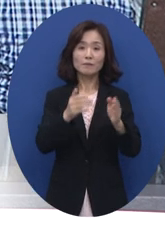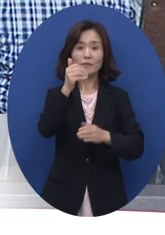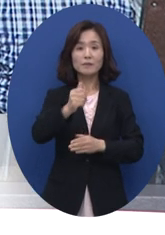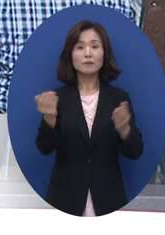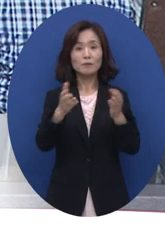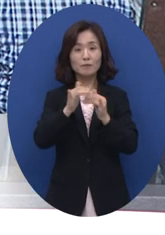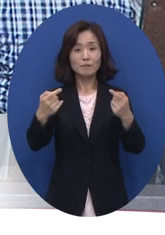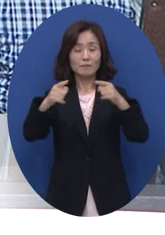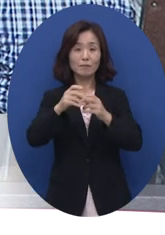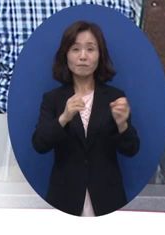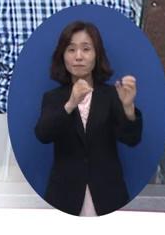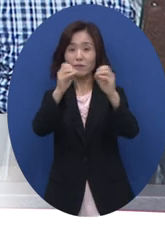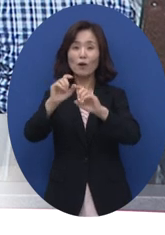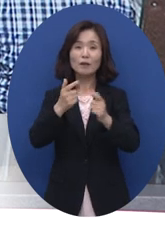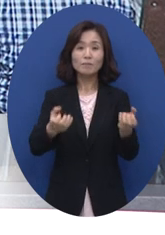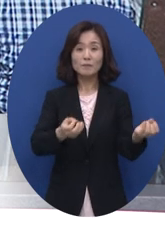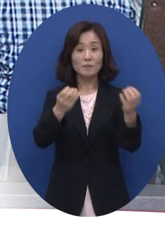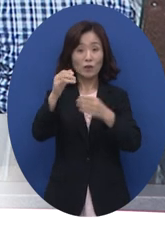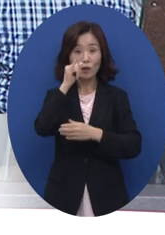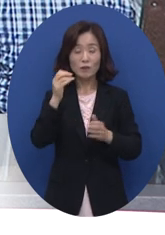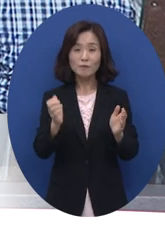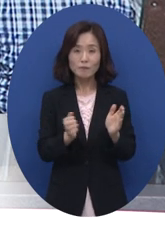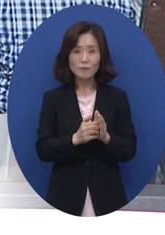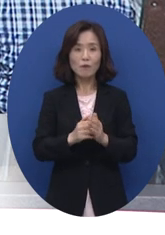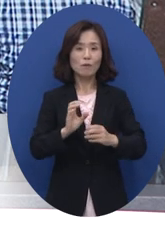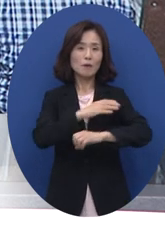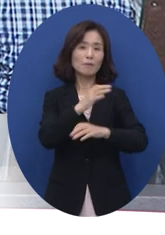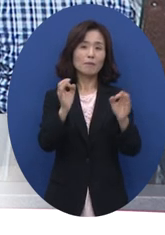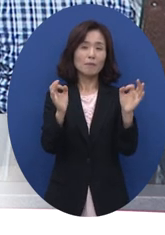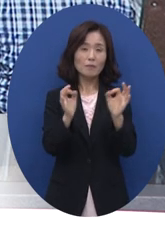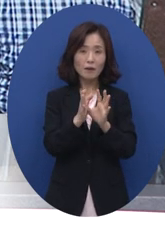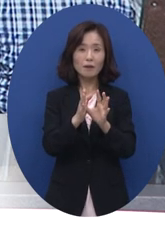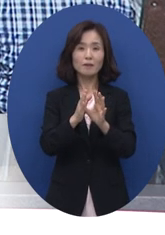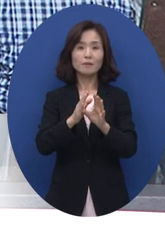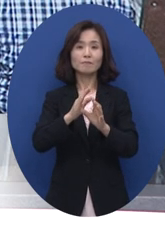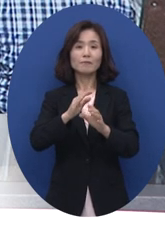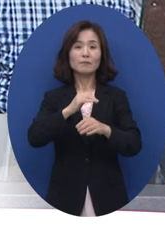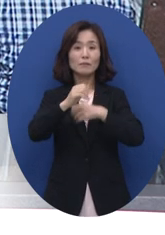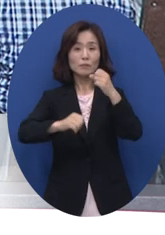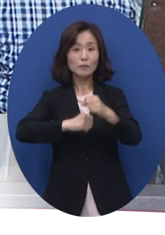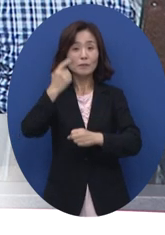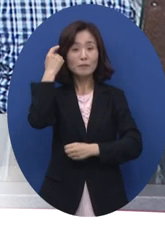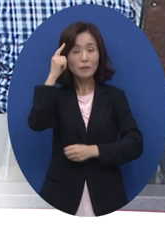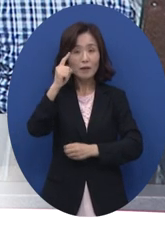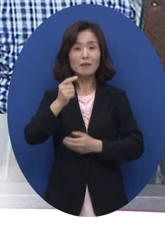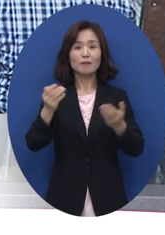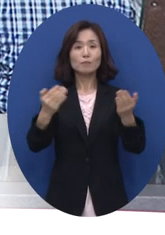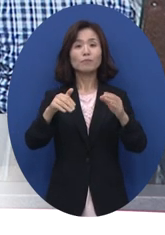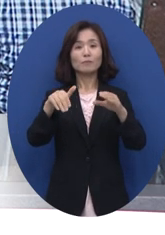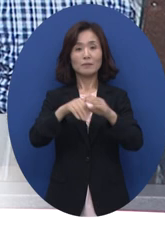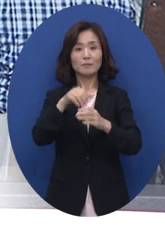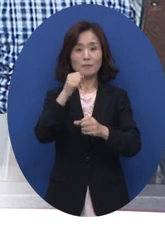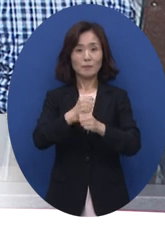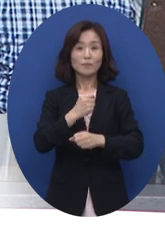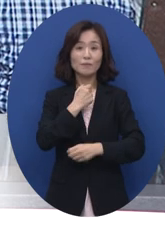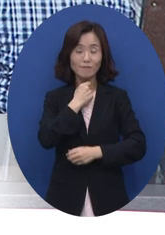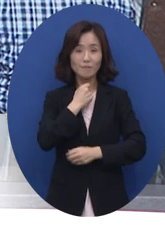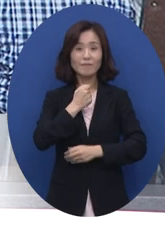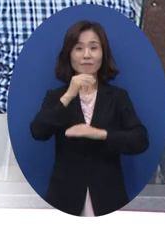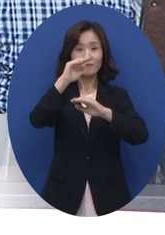나누고 각종 이벤트도 진행 됐는데요 권위를 벗어난 파격 을 통해 자유롭고 창의적인 업무 문화를 만들겠다는